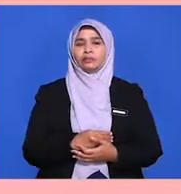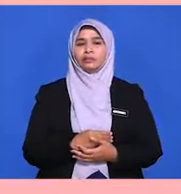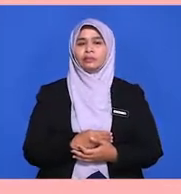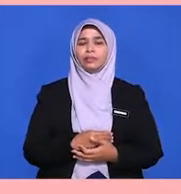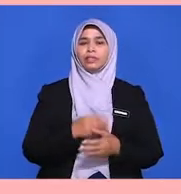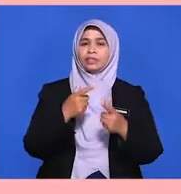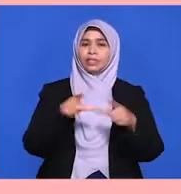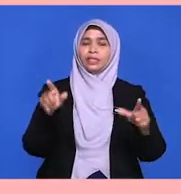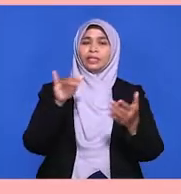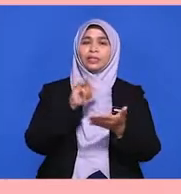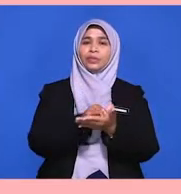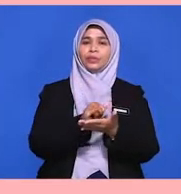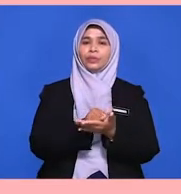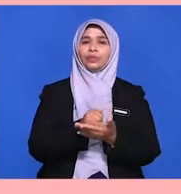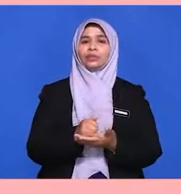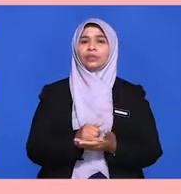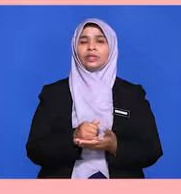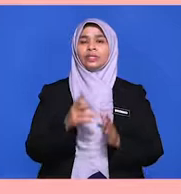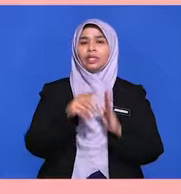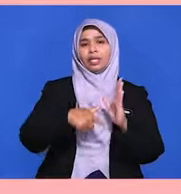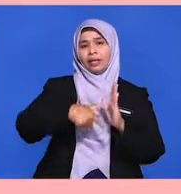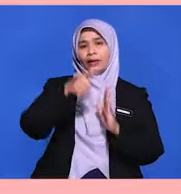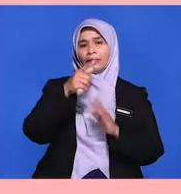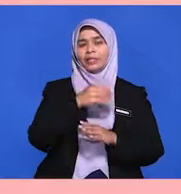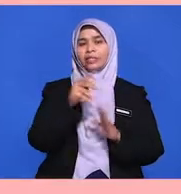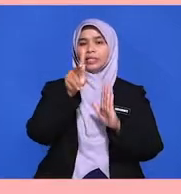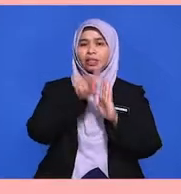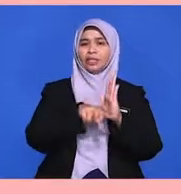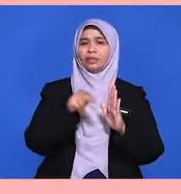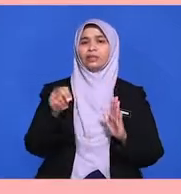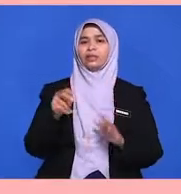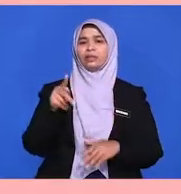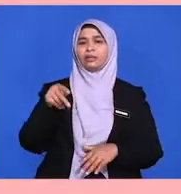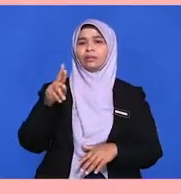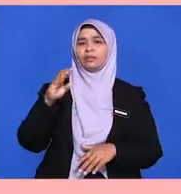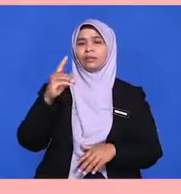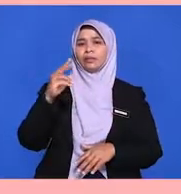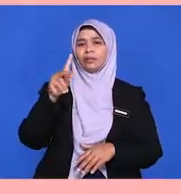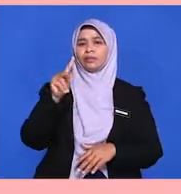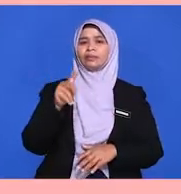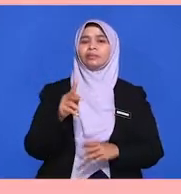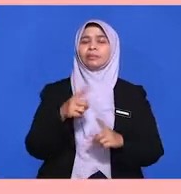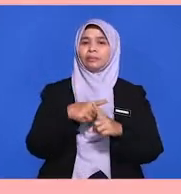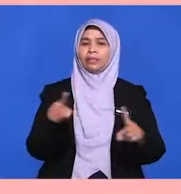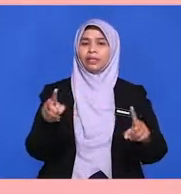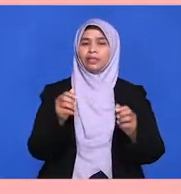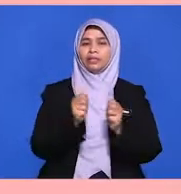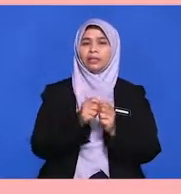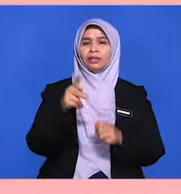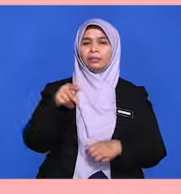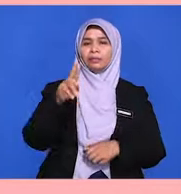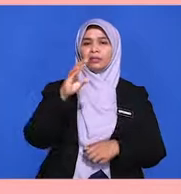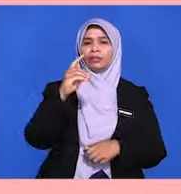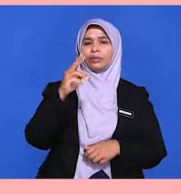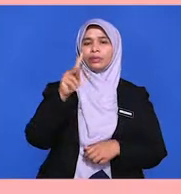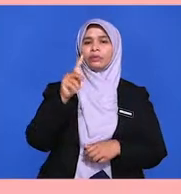Selain itu, kelebihan dan kekurangan produk yang dihasilkan berbanding dengan produk sedia